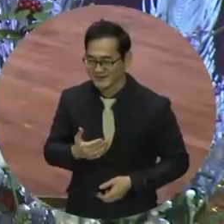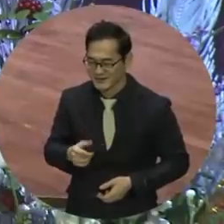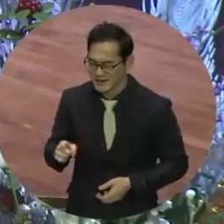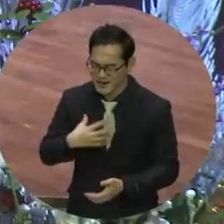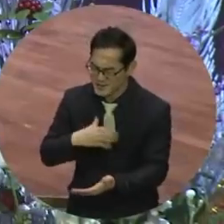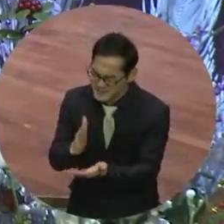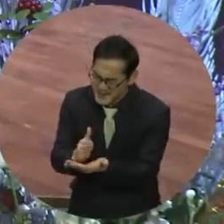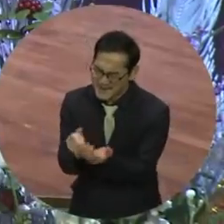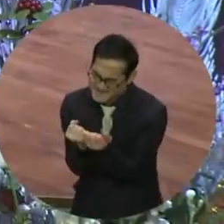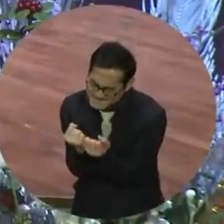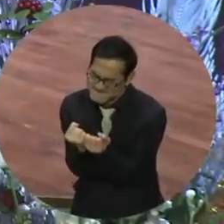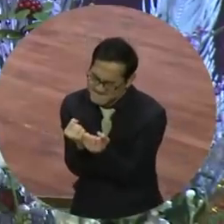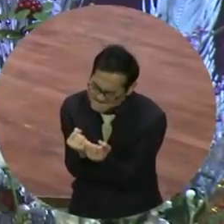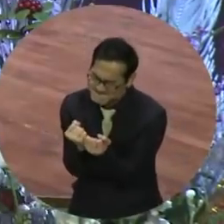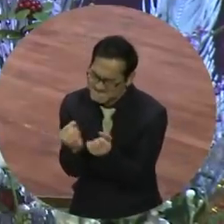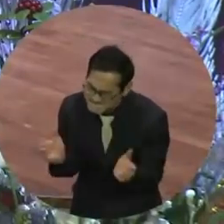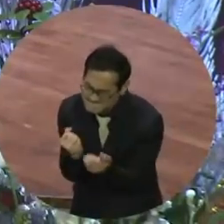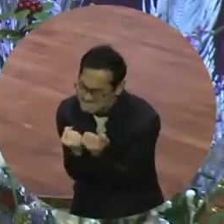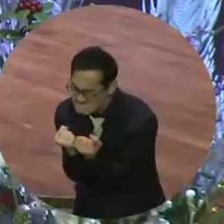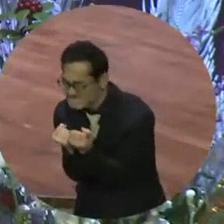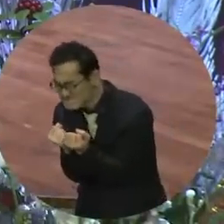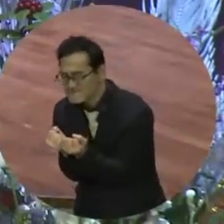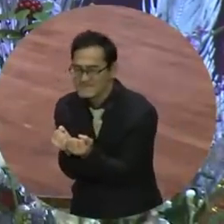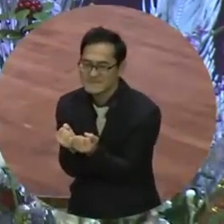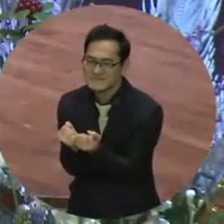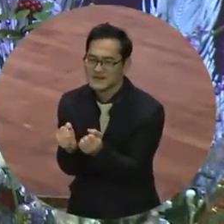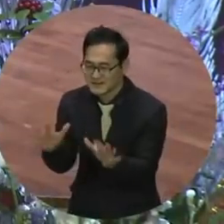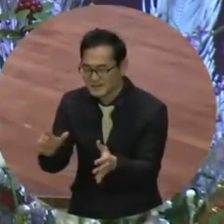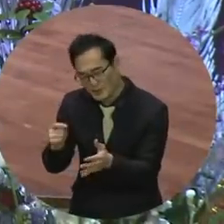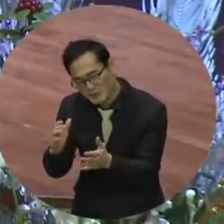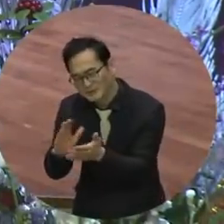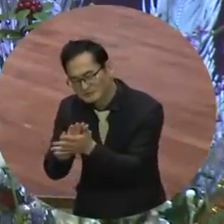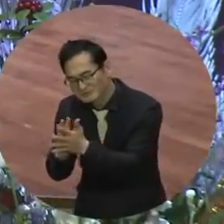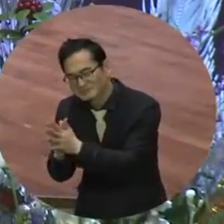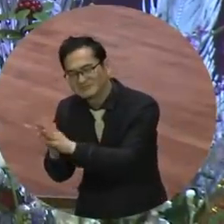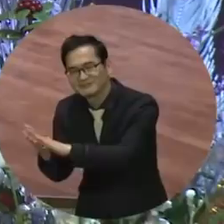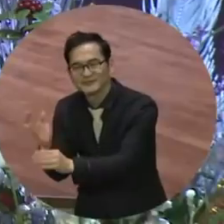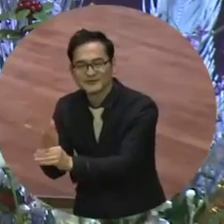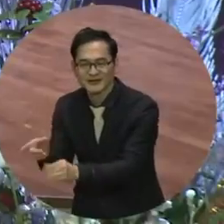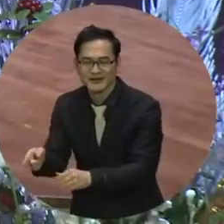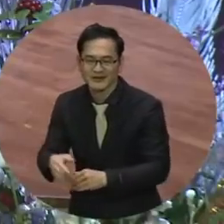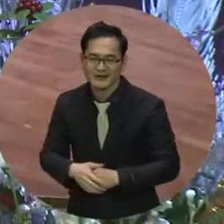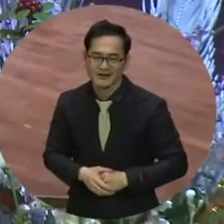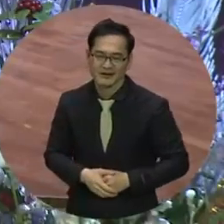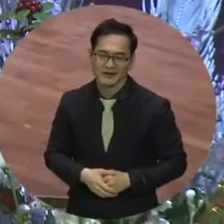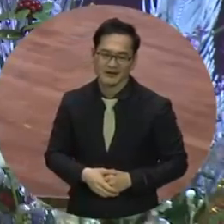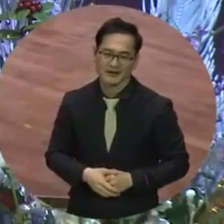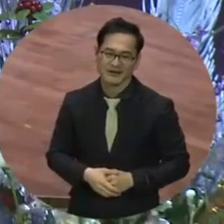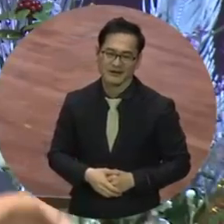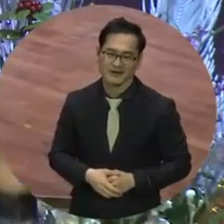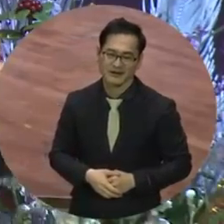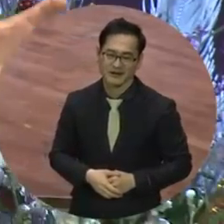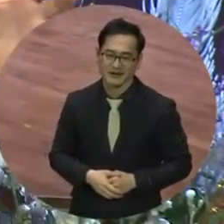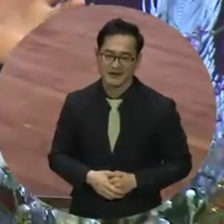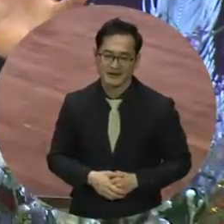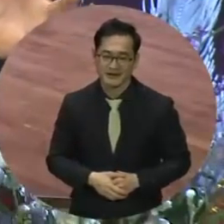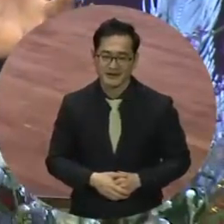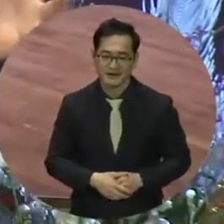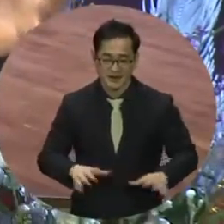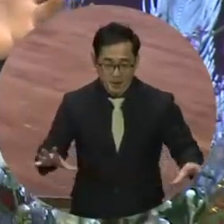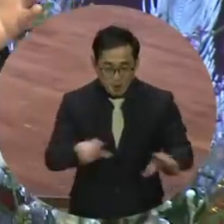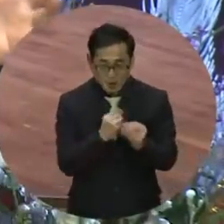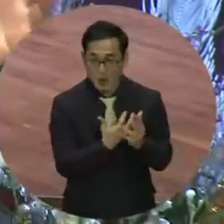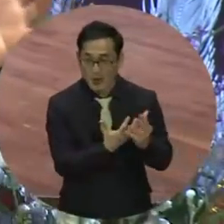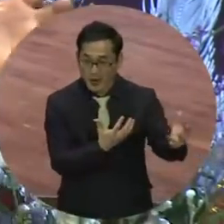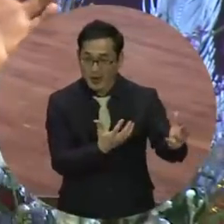우리 전도총회는요 염려 근심하는 사람이 없어요. 우리 이 목사님들